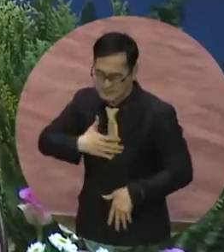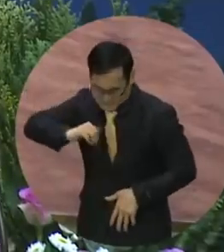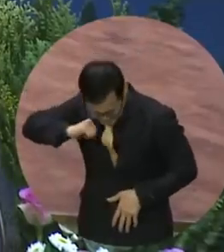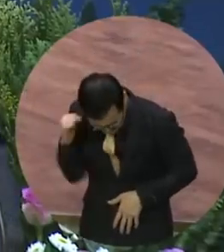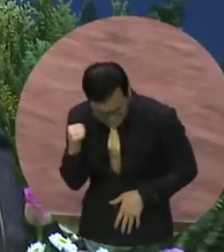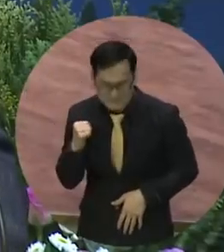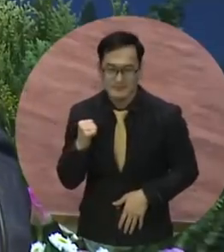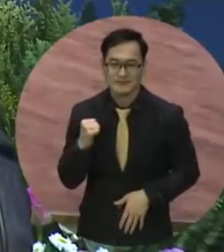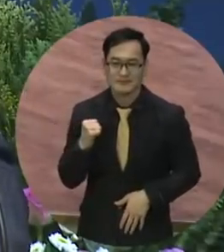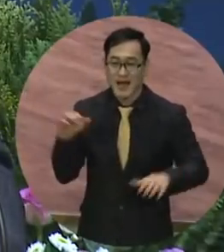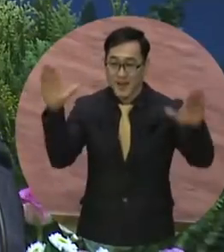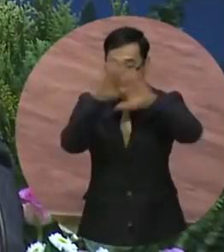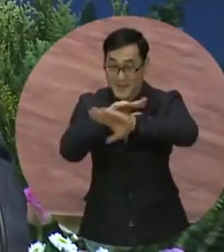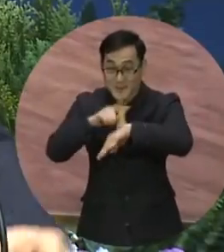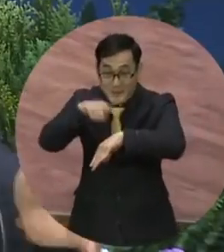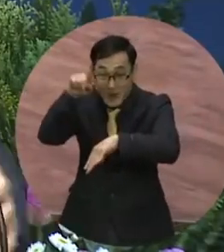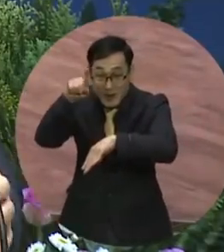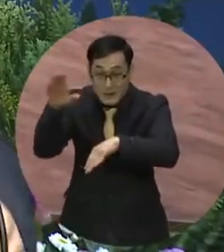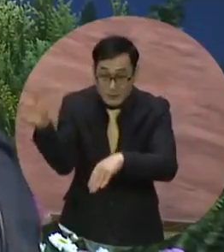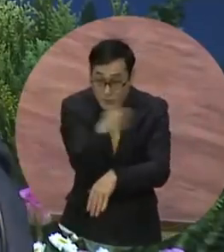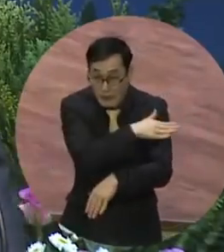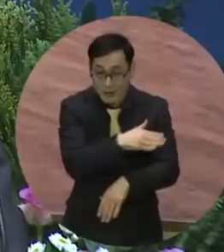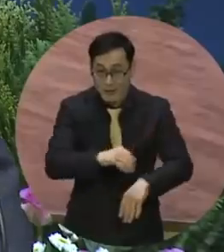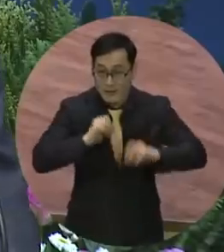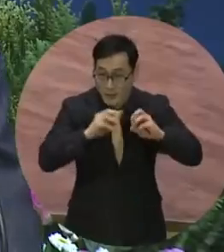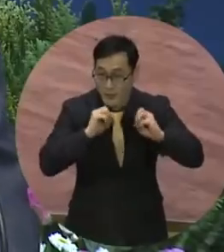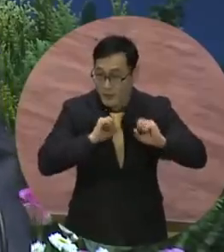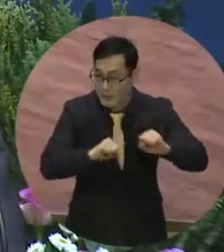그냥 밤 11시인데 나와서 바로 이뤄낸 거요.